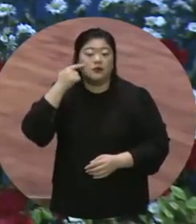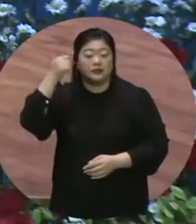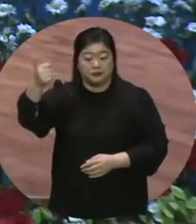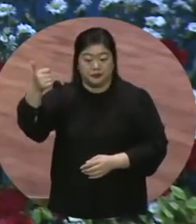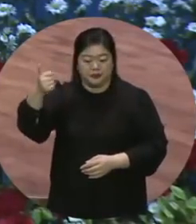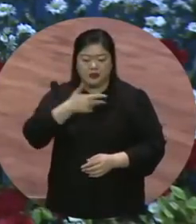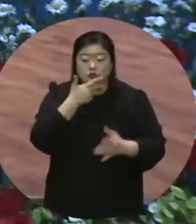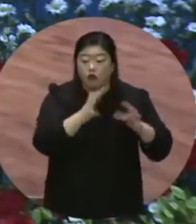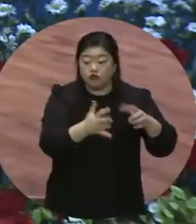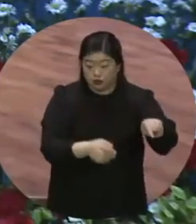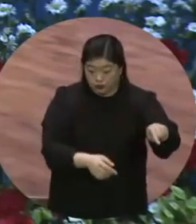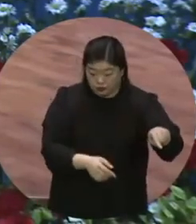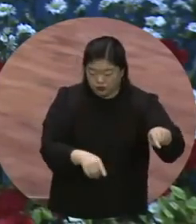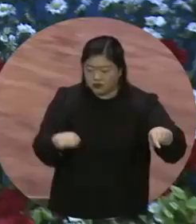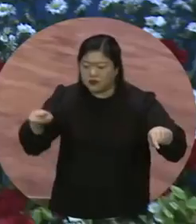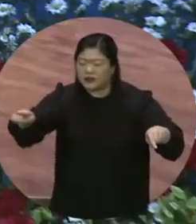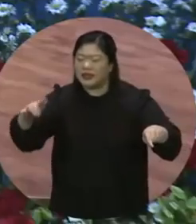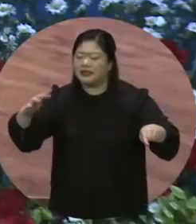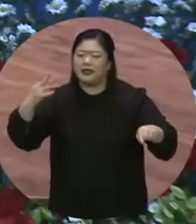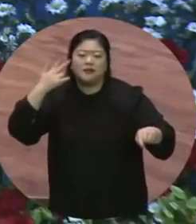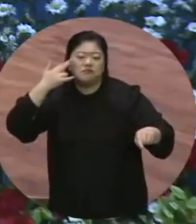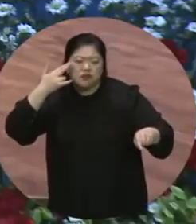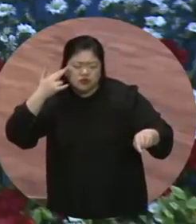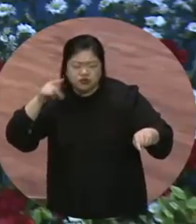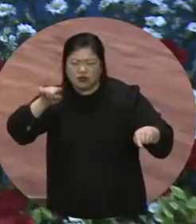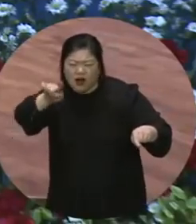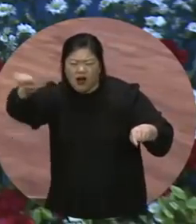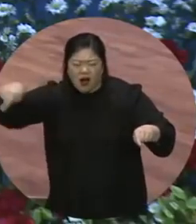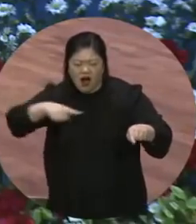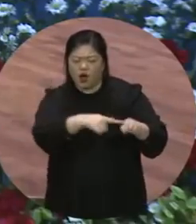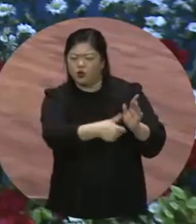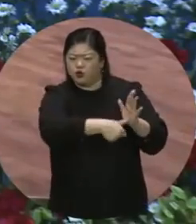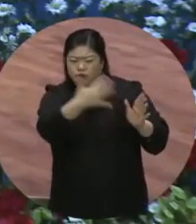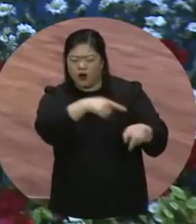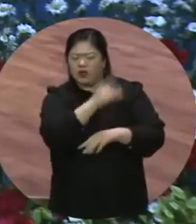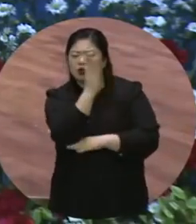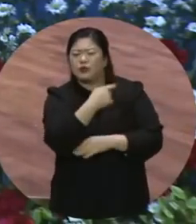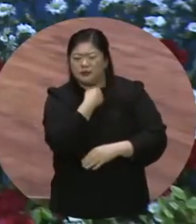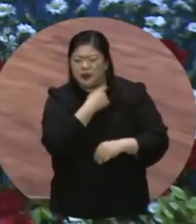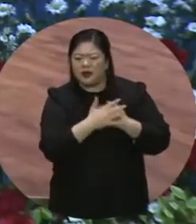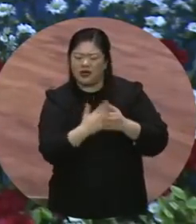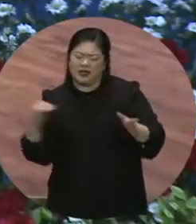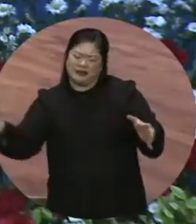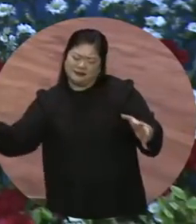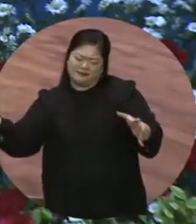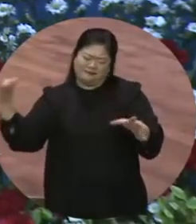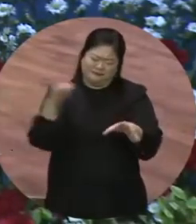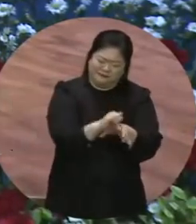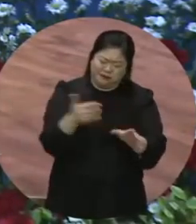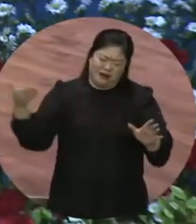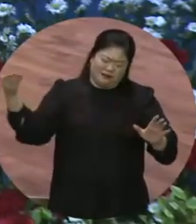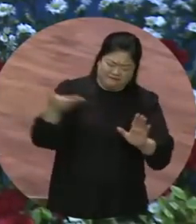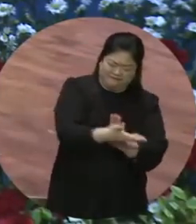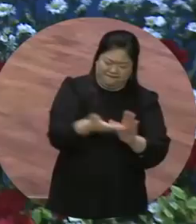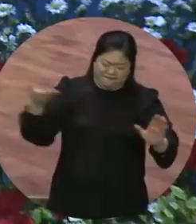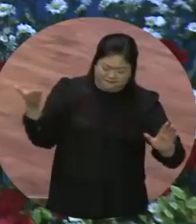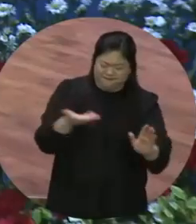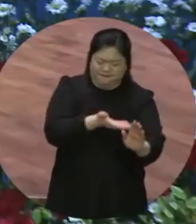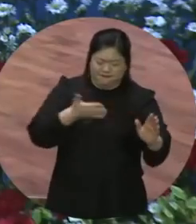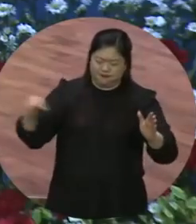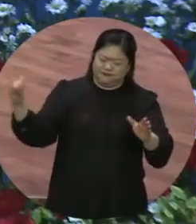미국에서, 전 세계에서 비행기로 타고 와서 설교 한번 들으려고, 그렇게 왔던 유명한 설교가예요.